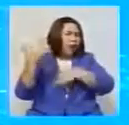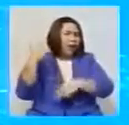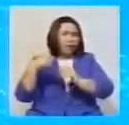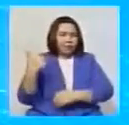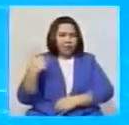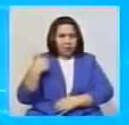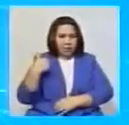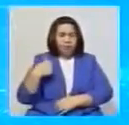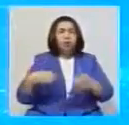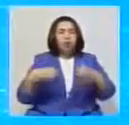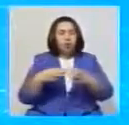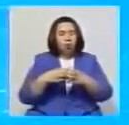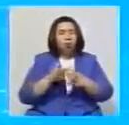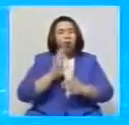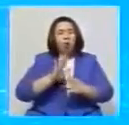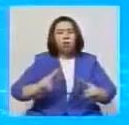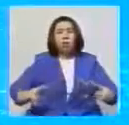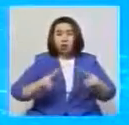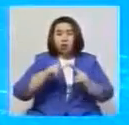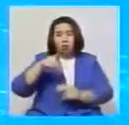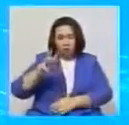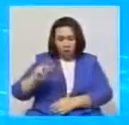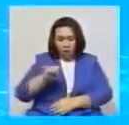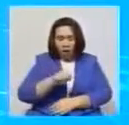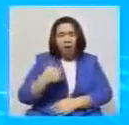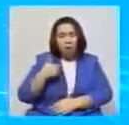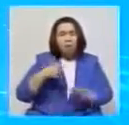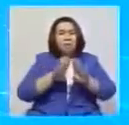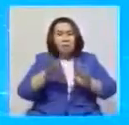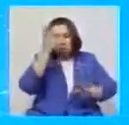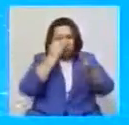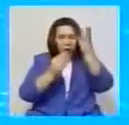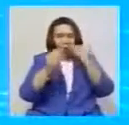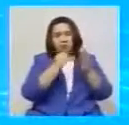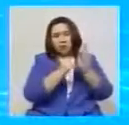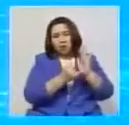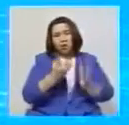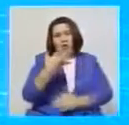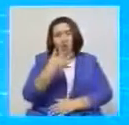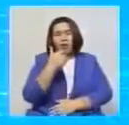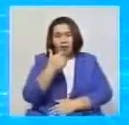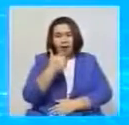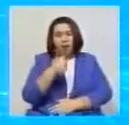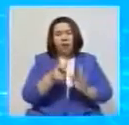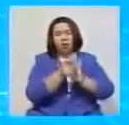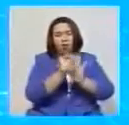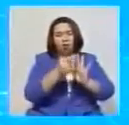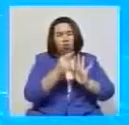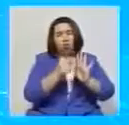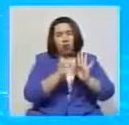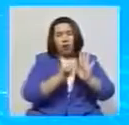จากกรมพัฒนาสังคมและสวัสดิการจนสามารถเปิดรับประชาชนสู่การเรียนรู้ในพื้นที่5จังหวัดก็ได้แก่อุทัยธ